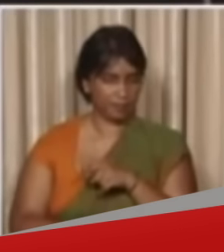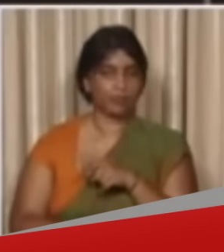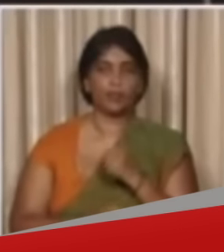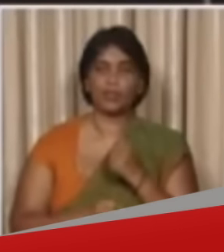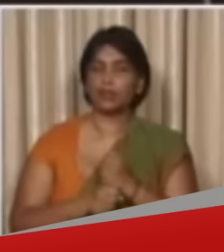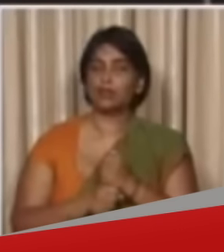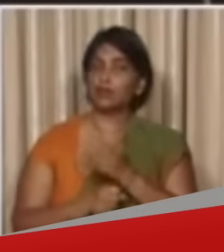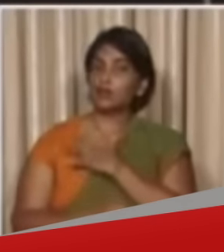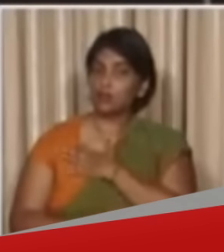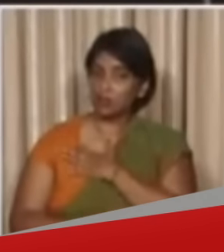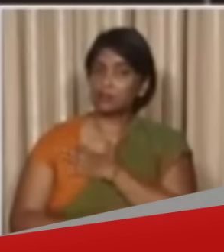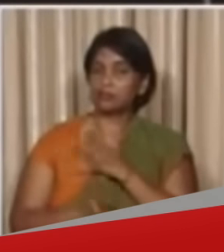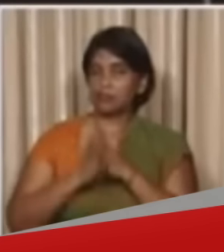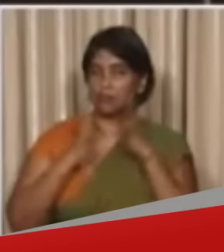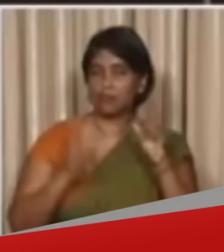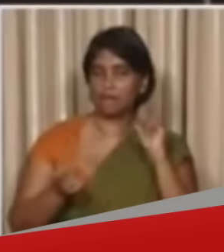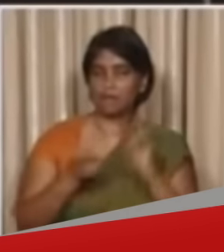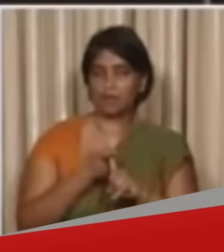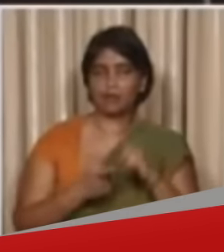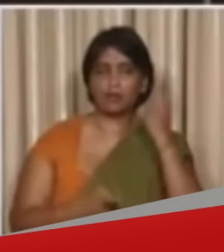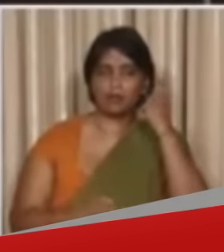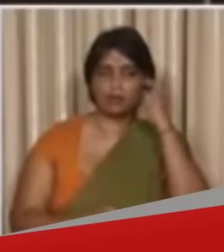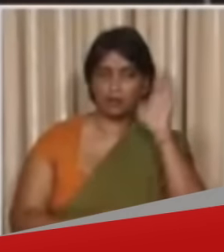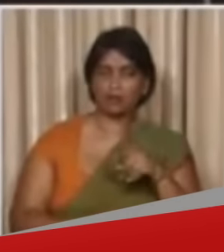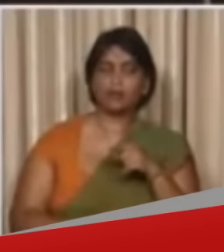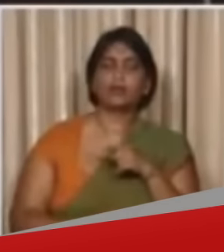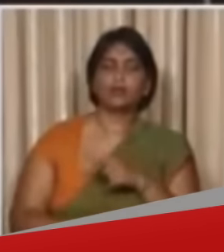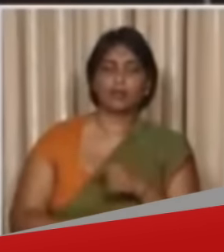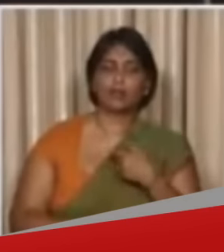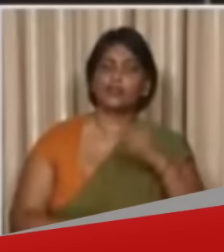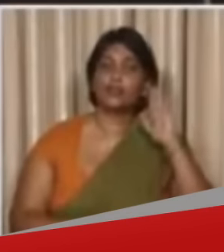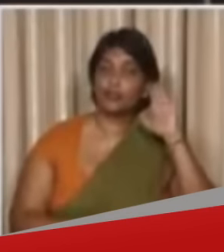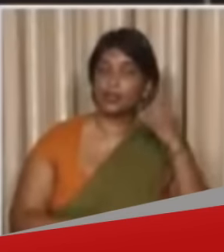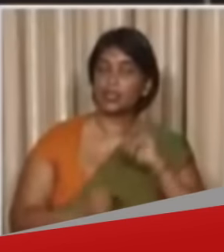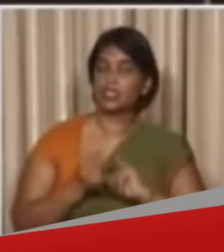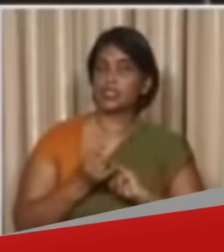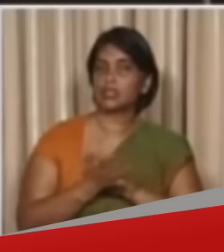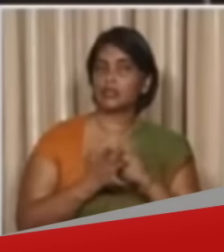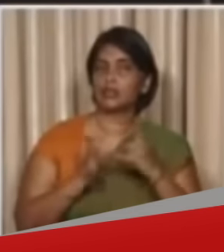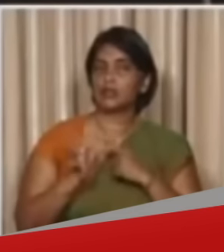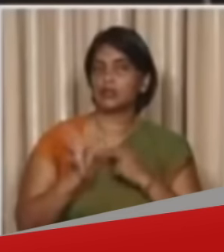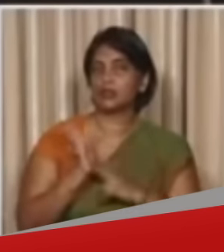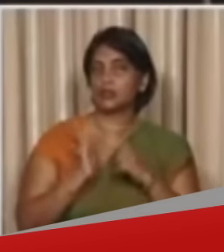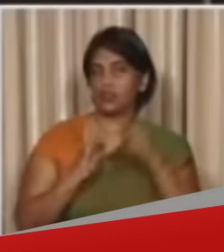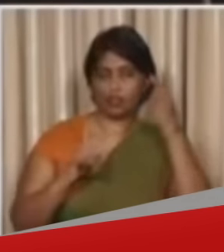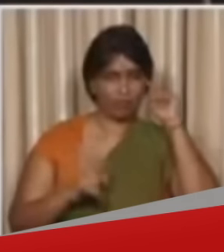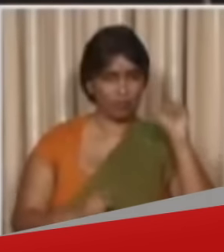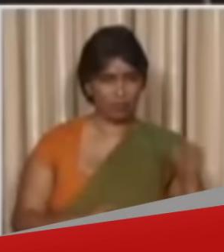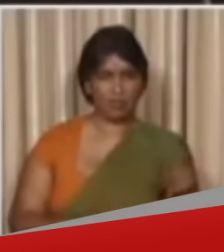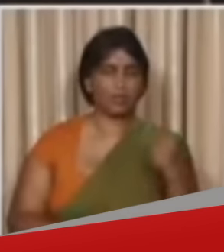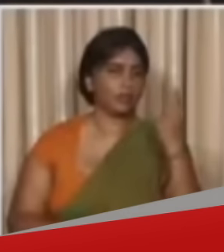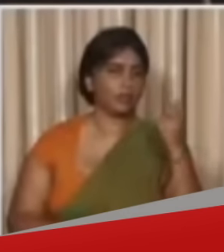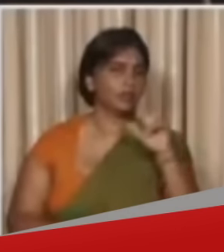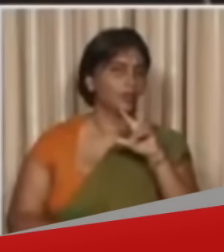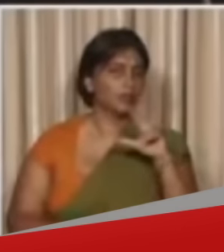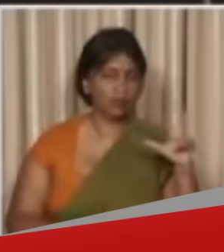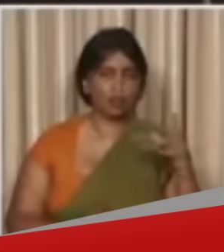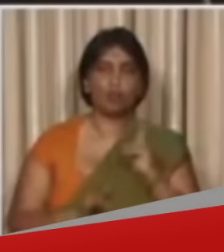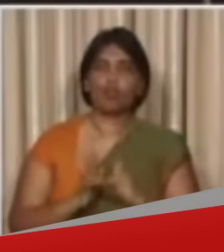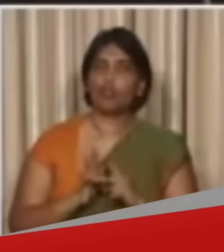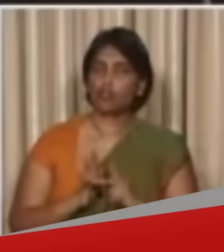ගෝඨාභය රාජපක්ෂ තුල විශාල වෛරයක් ඇති වෙලා තිබුණා විශේෂයෙන්ම ශානි අබේසේකර සම්බන්ධව. 2018